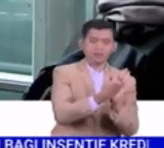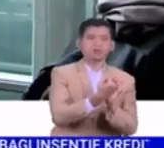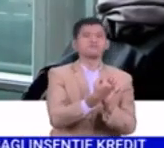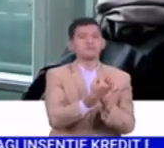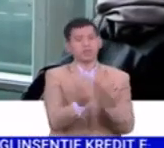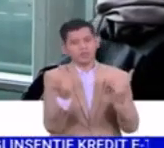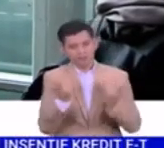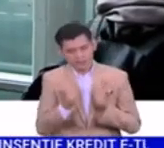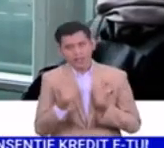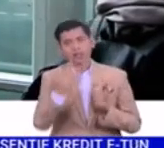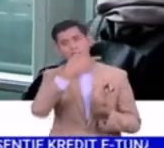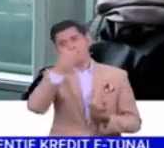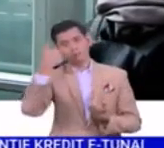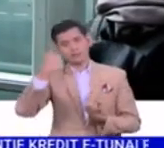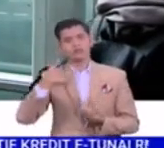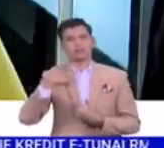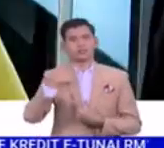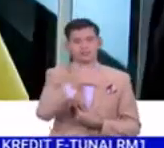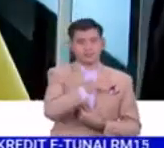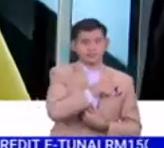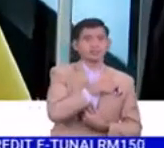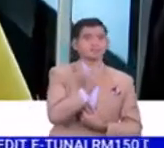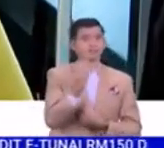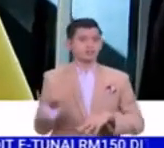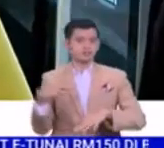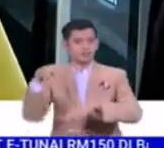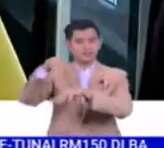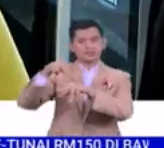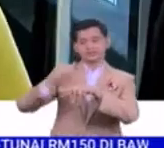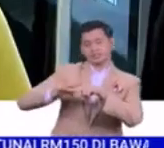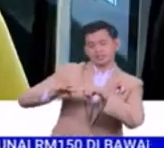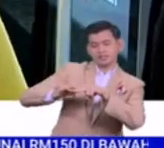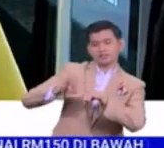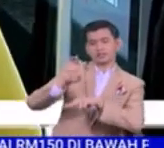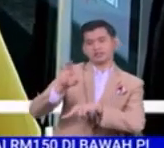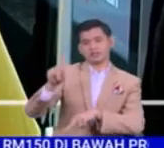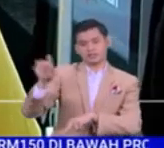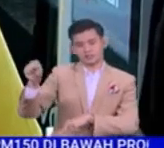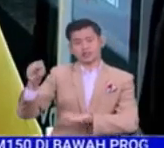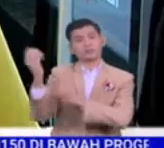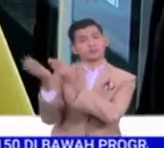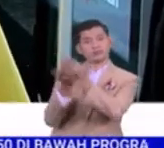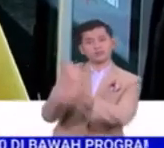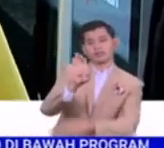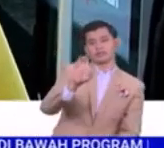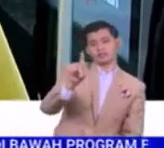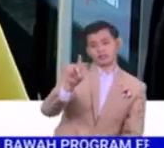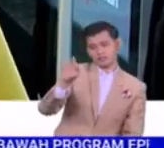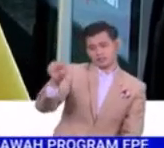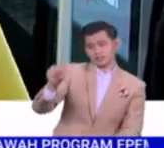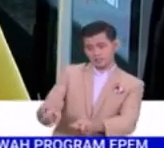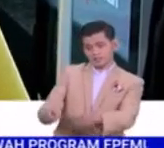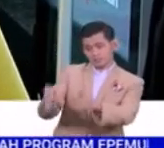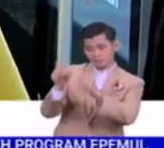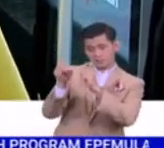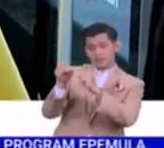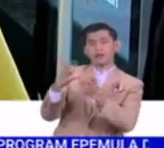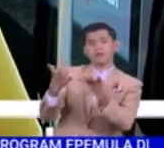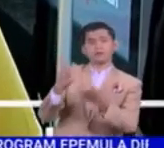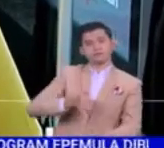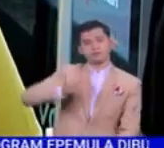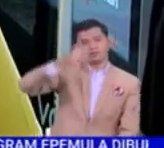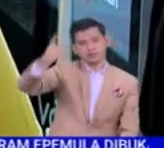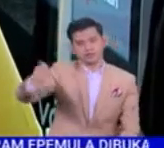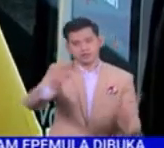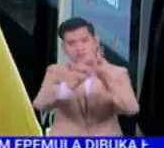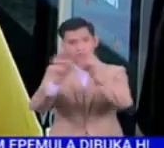lebih mudah, jimat masa, sampai cepat. Saya rasa dengan kemudahan ETS ni akan mencepatkan perjalanan lah. Lagipun